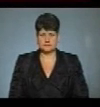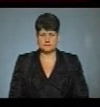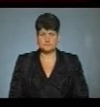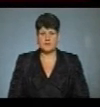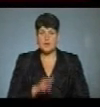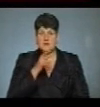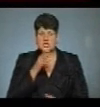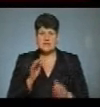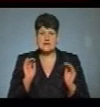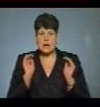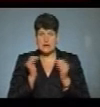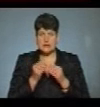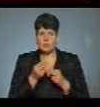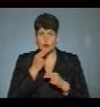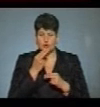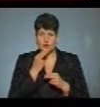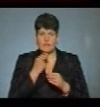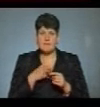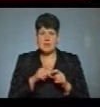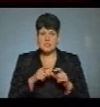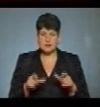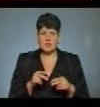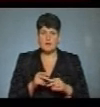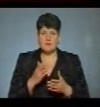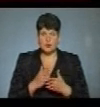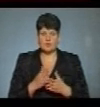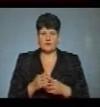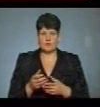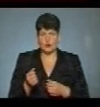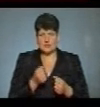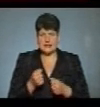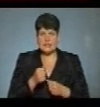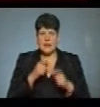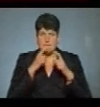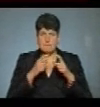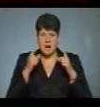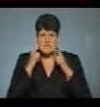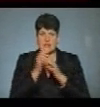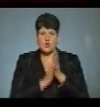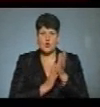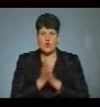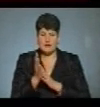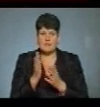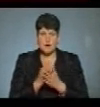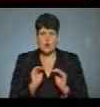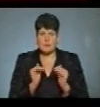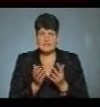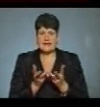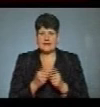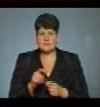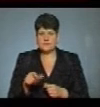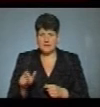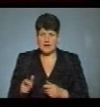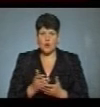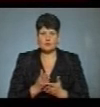Під час карантину в продуктових магазинах продавці мають носити маски та рукавиці. Також мають обмежувати кількість покупців, яких